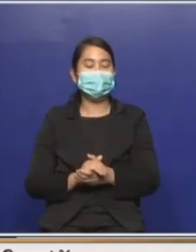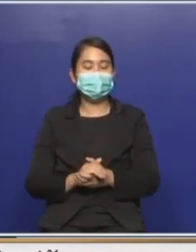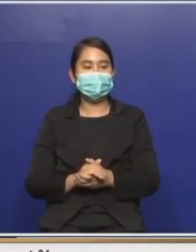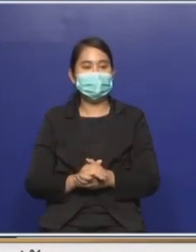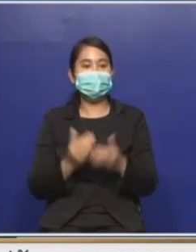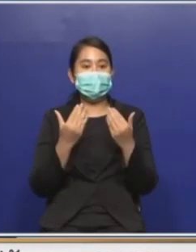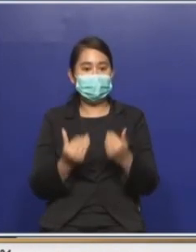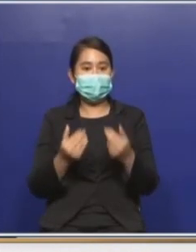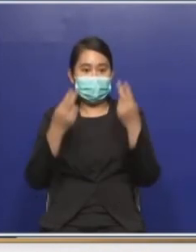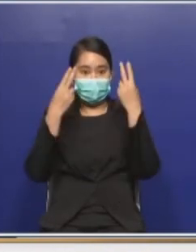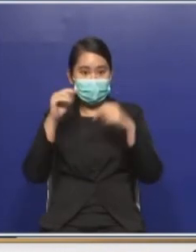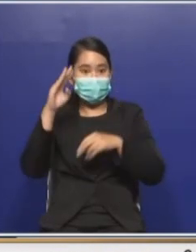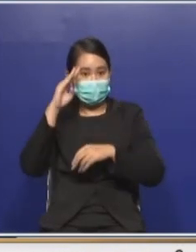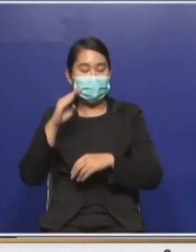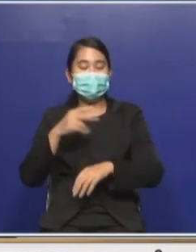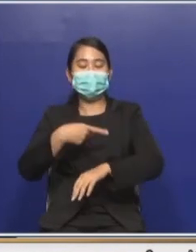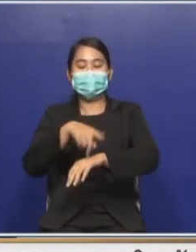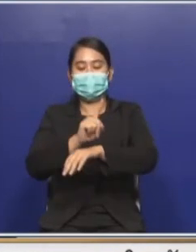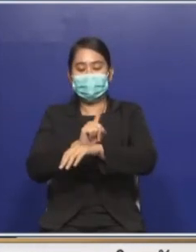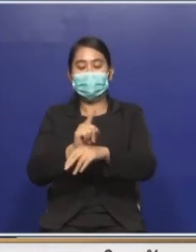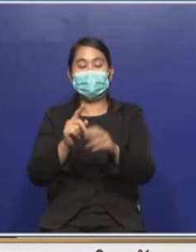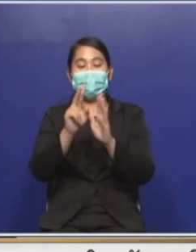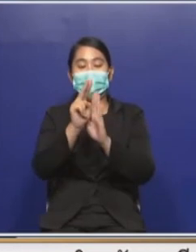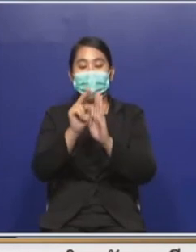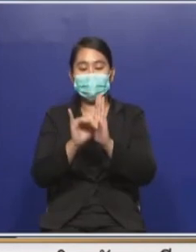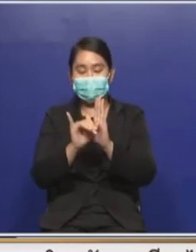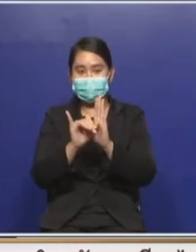านนโยบายยางแห่งชาติ